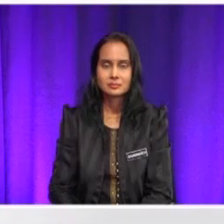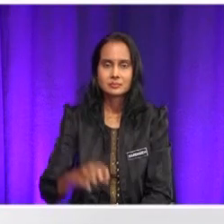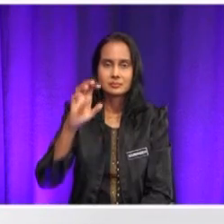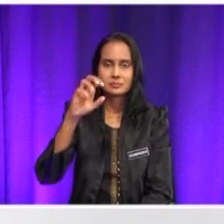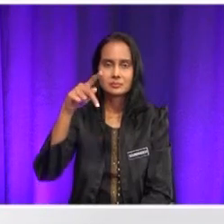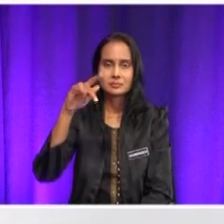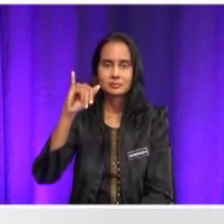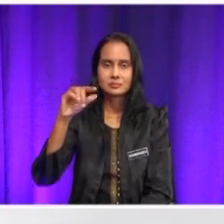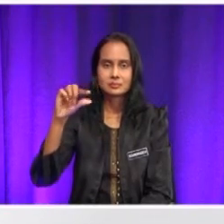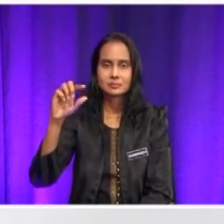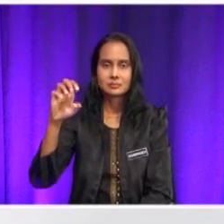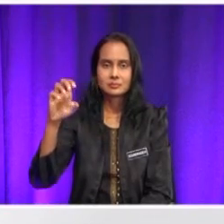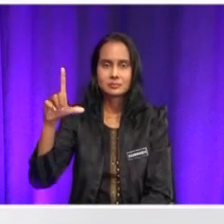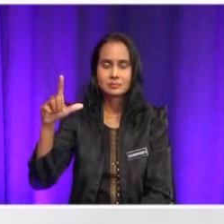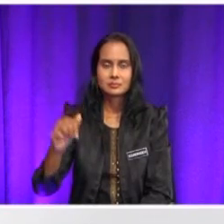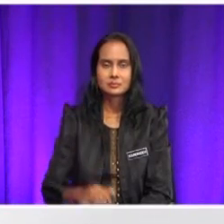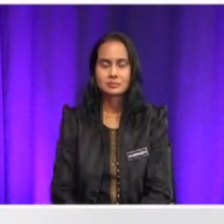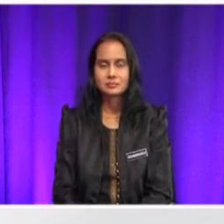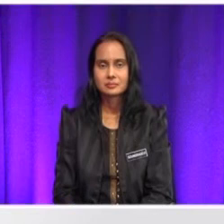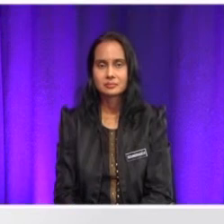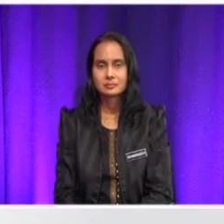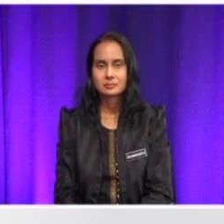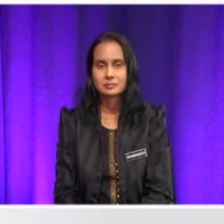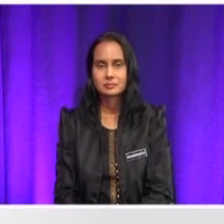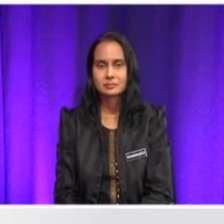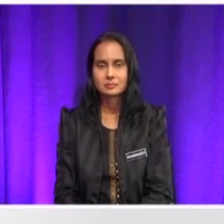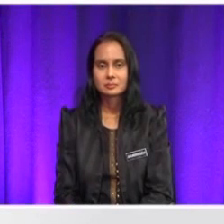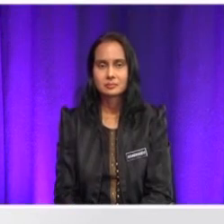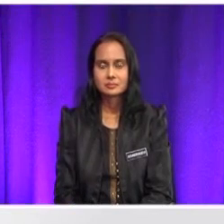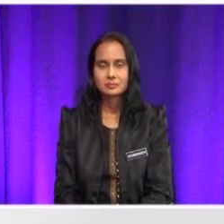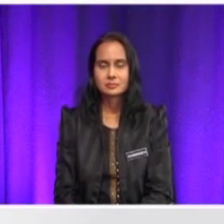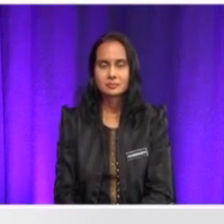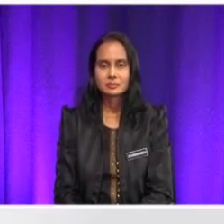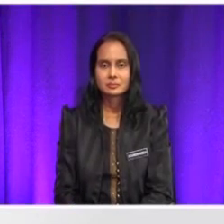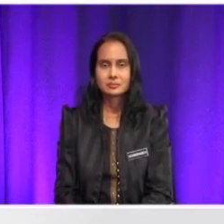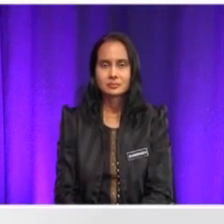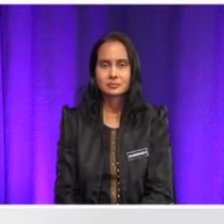oke bagus terima kasih Adam Haikal Oke